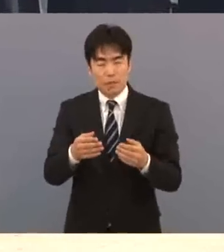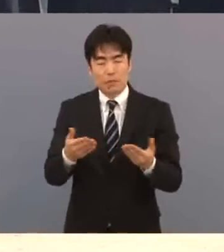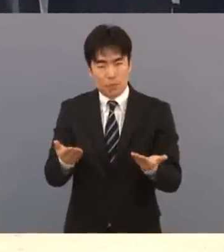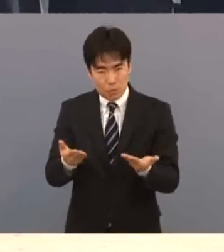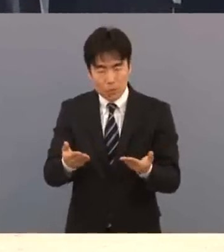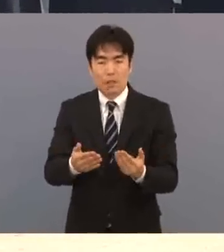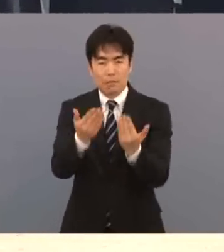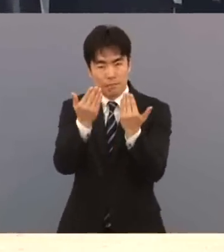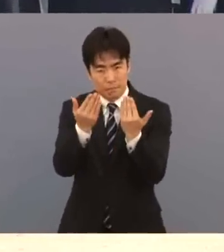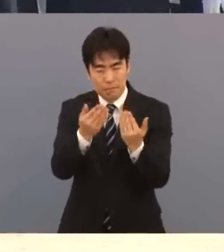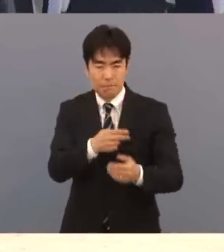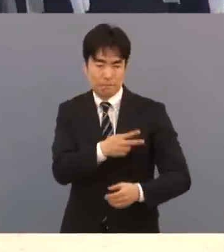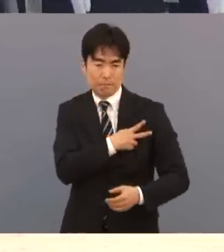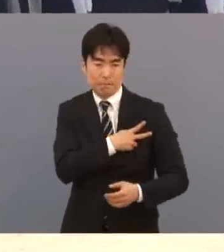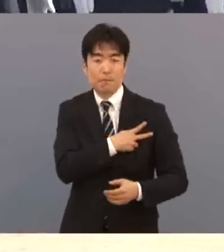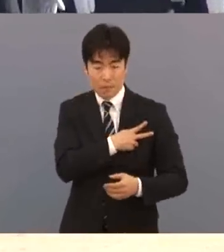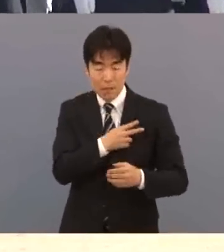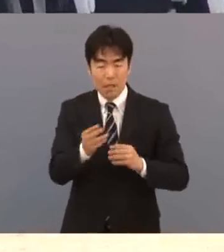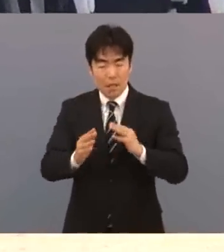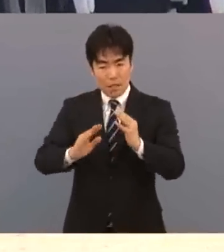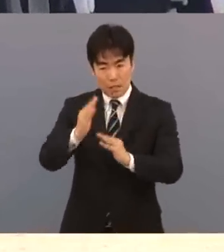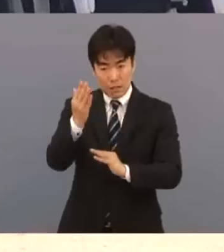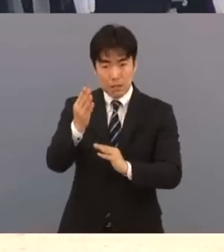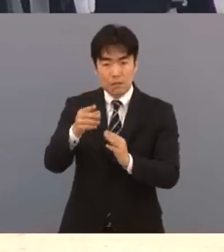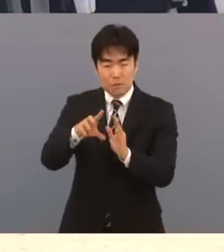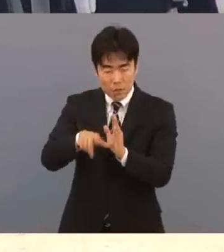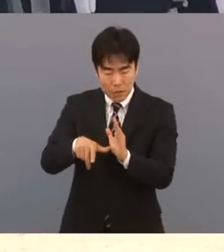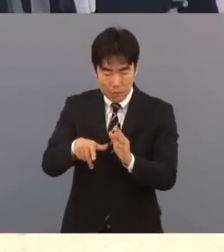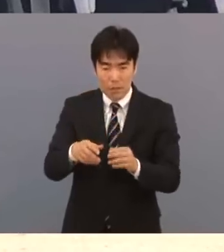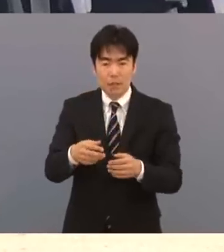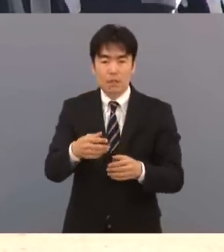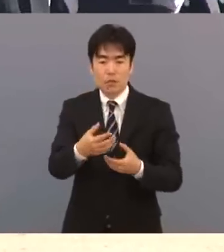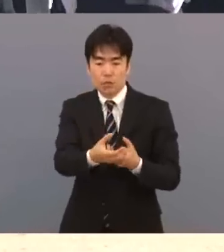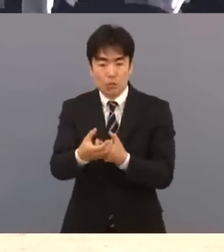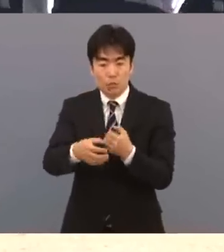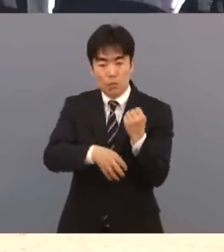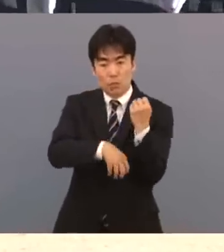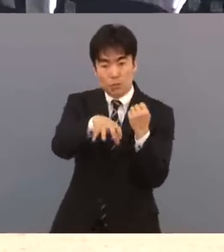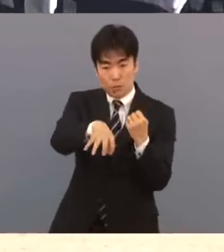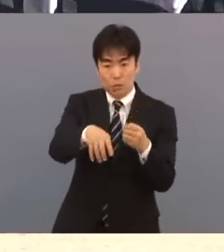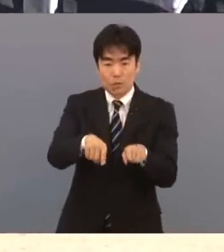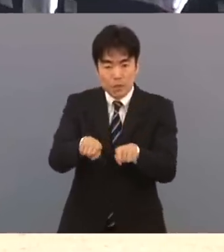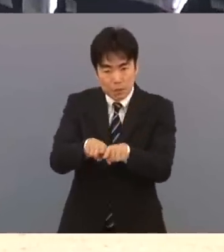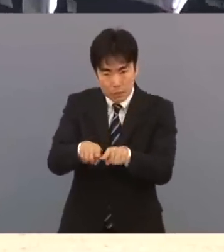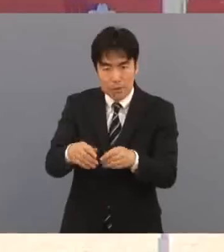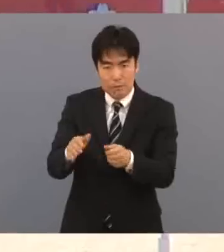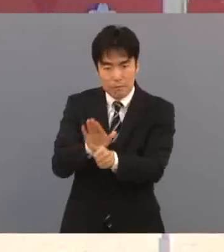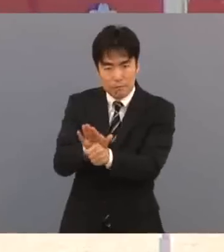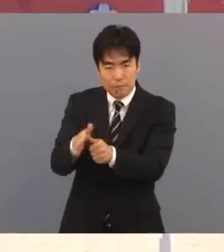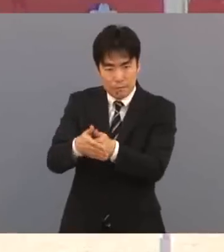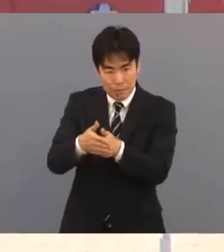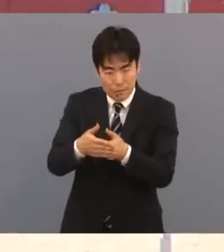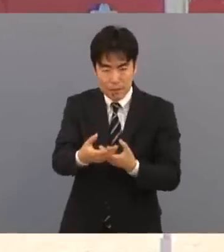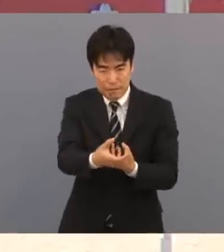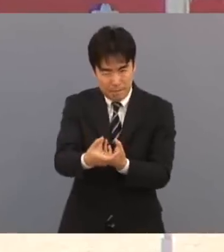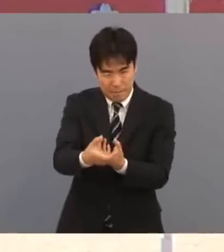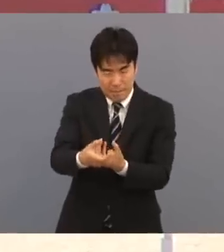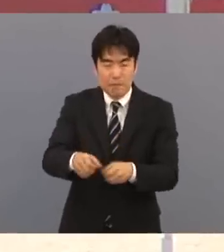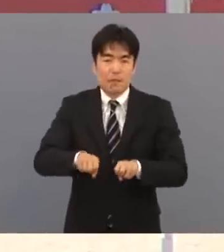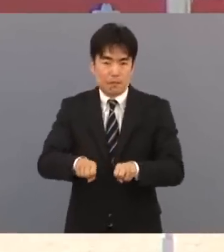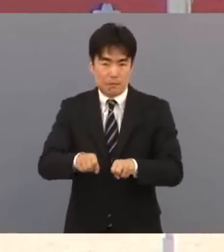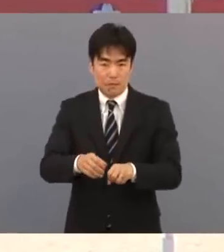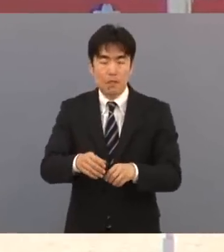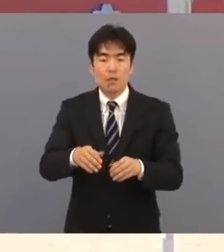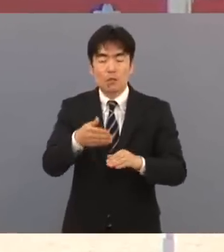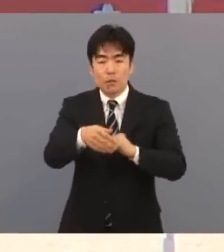ながら、火災時などには消防署とともに消火活動を行います。越谷市では401人の団員